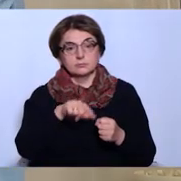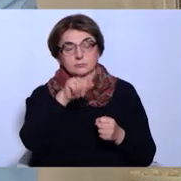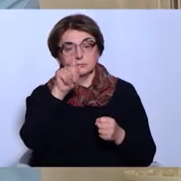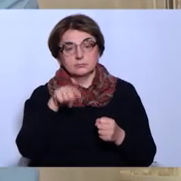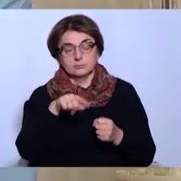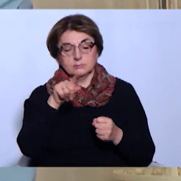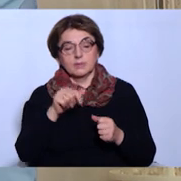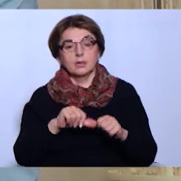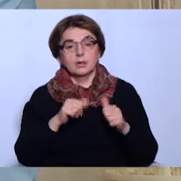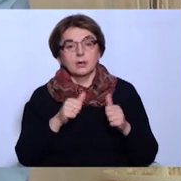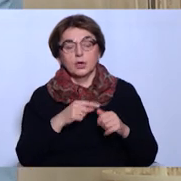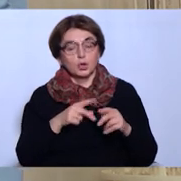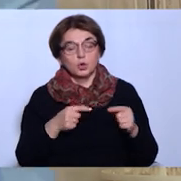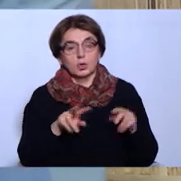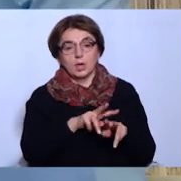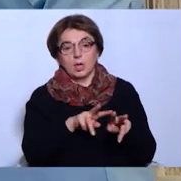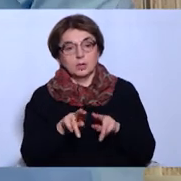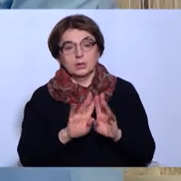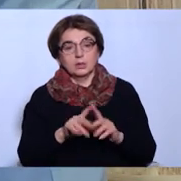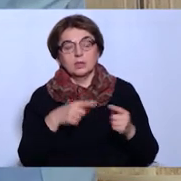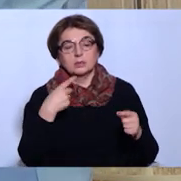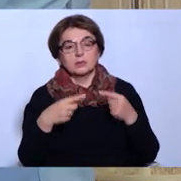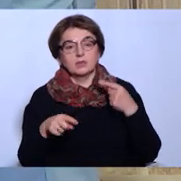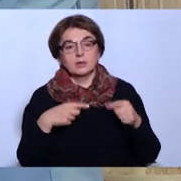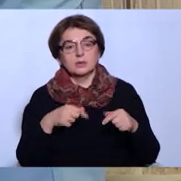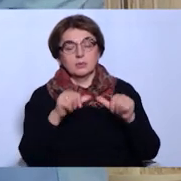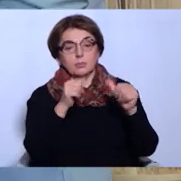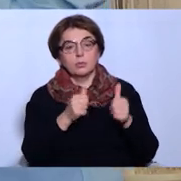რომელსაც როგორც ხედავთ, უფრო არათანაბარი ფორმა აქვს.